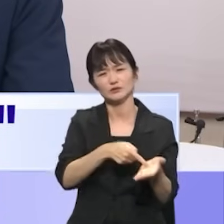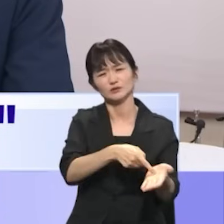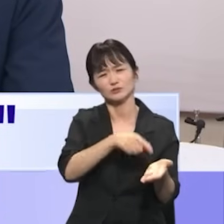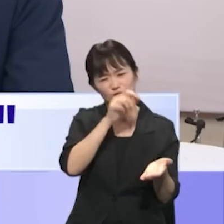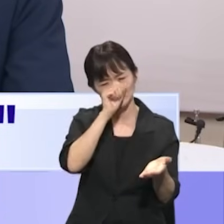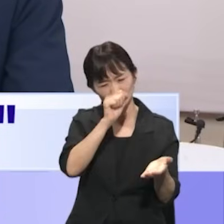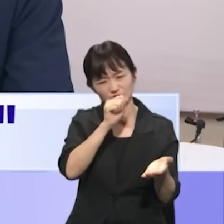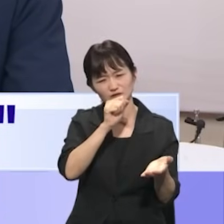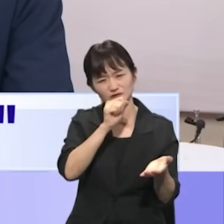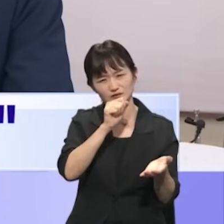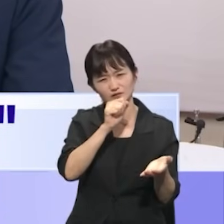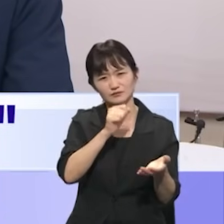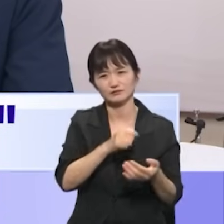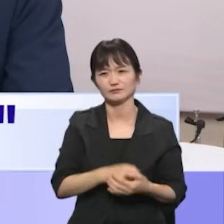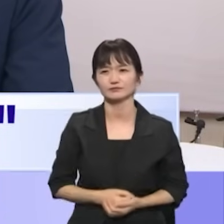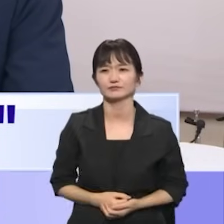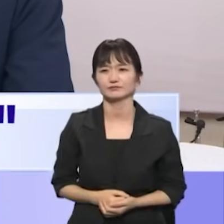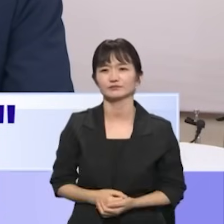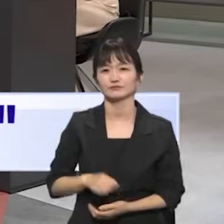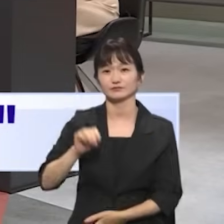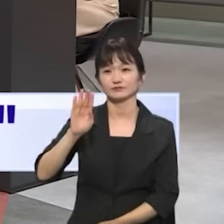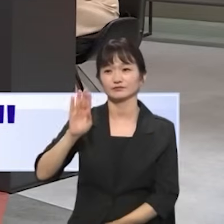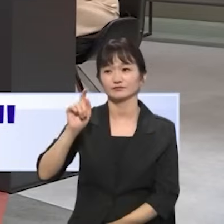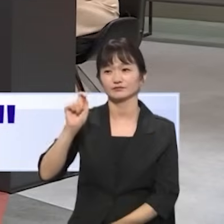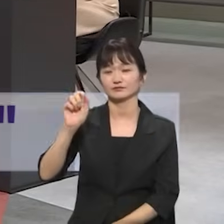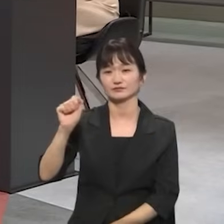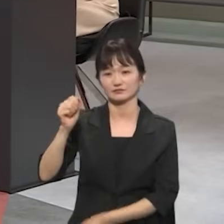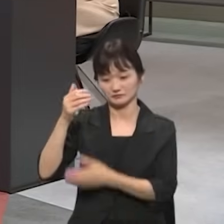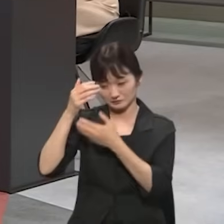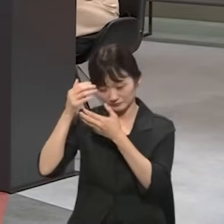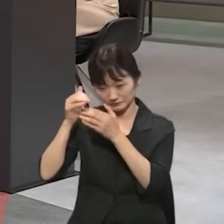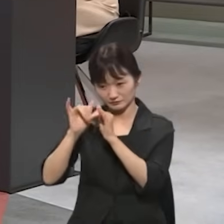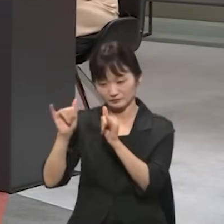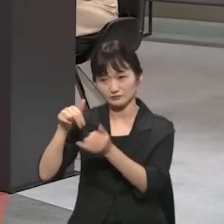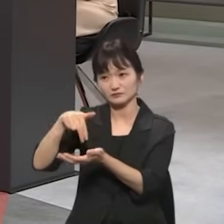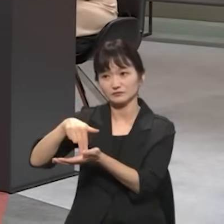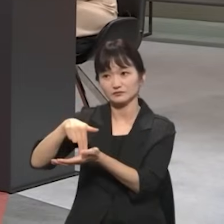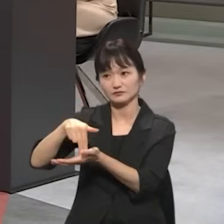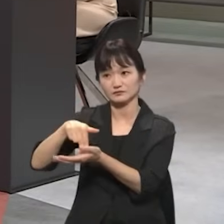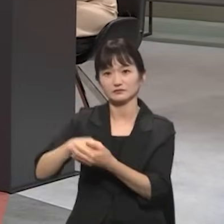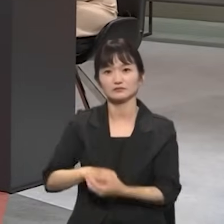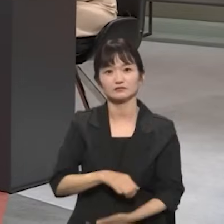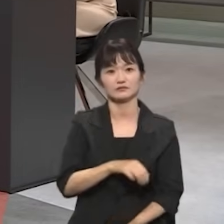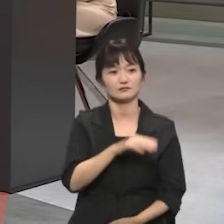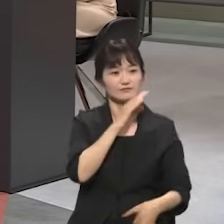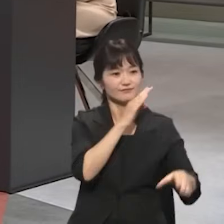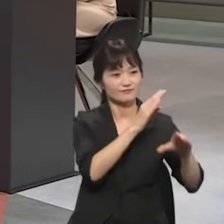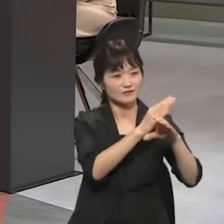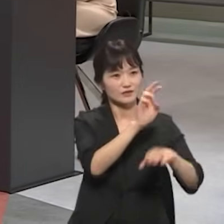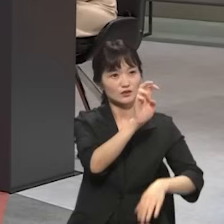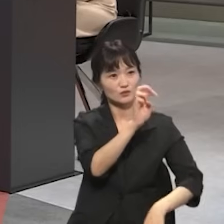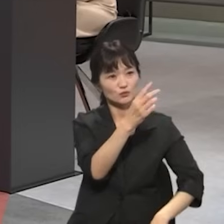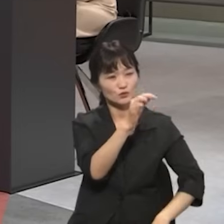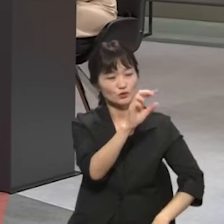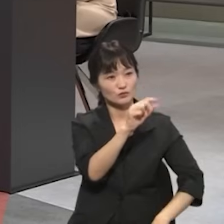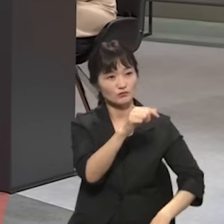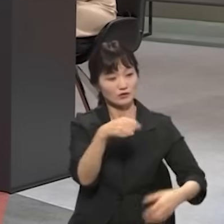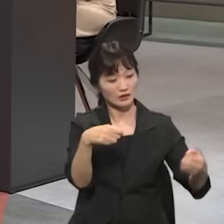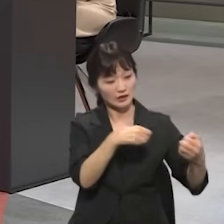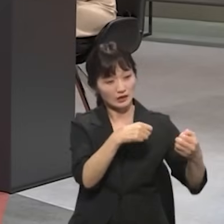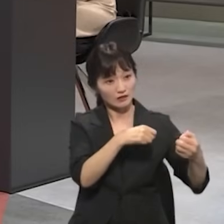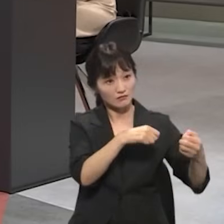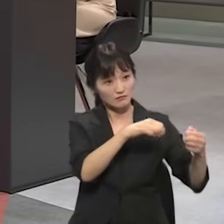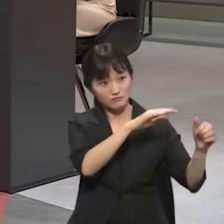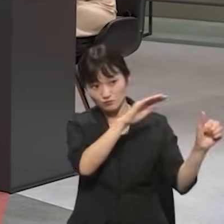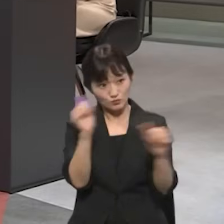있습니다. BTS 팬들 입장에서는 이제 뭐 BTS가 모란봉 악단이냐, 부르면 가야 되냐, 뭐 이런 얘기 나오는